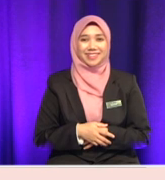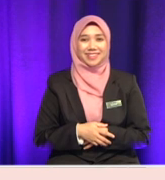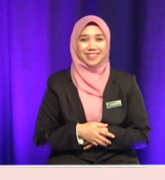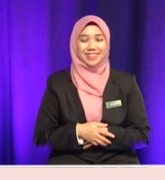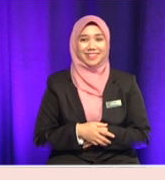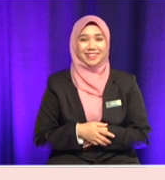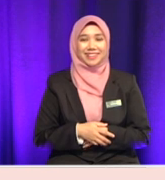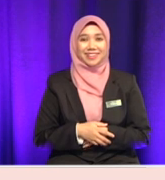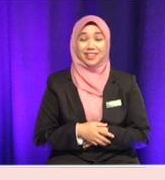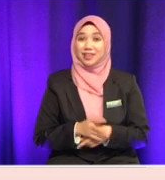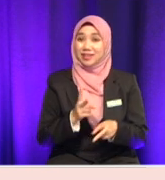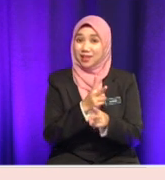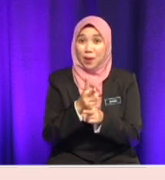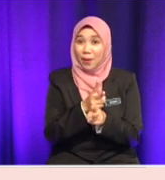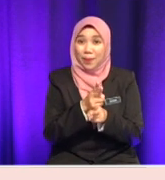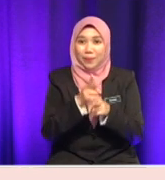menternak